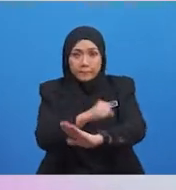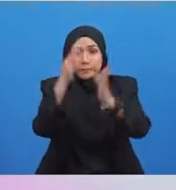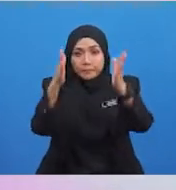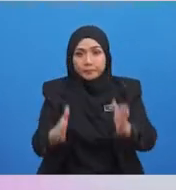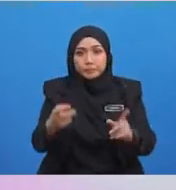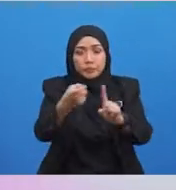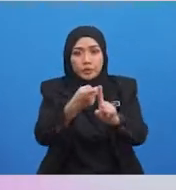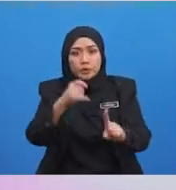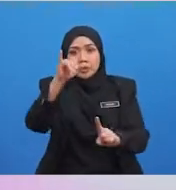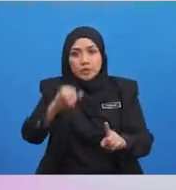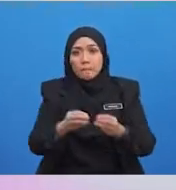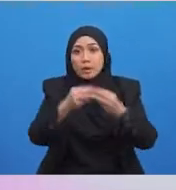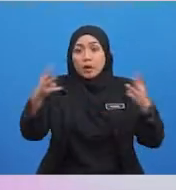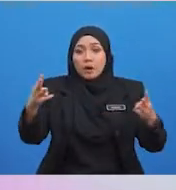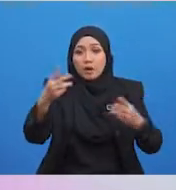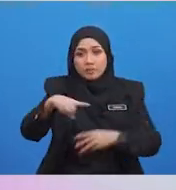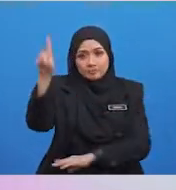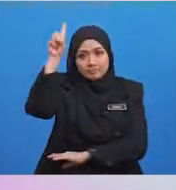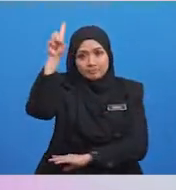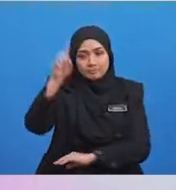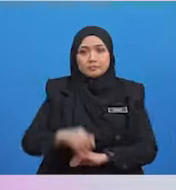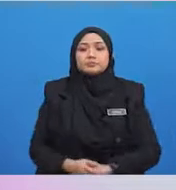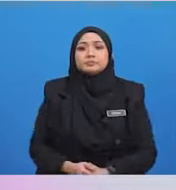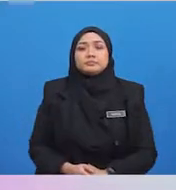penyajak daripada Yang Maha Esa?